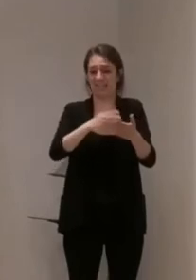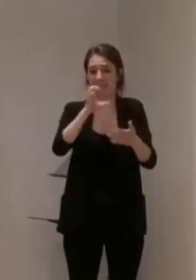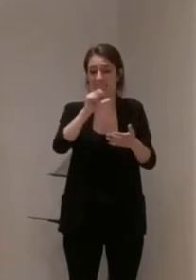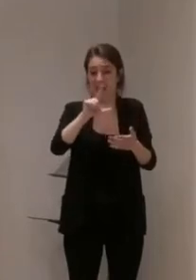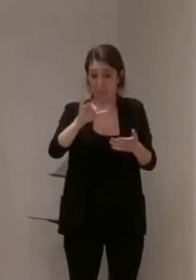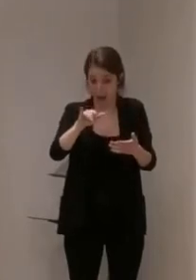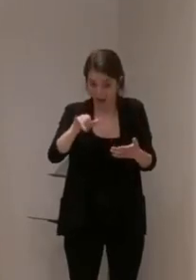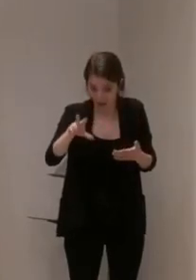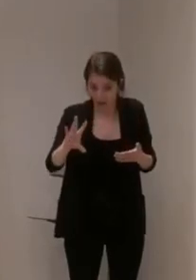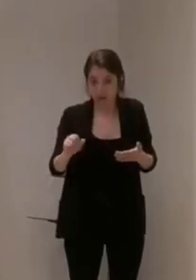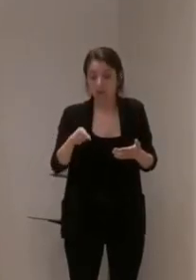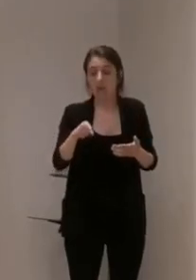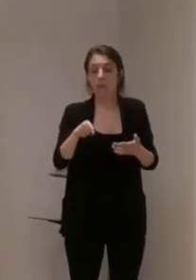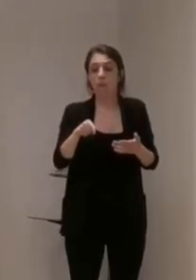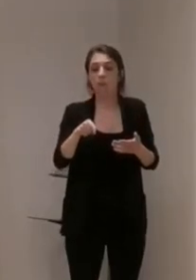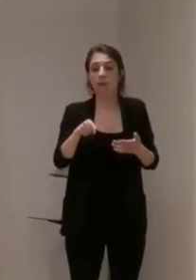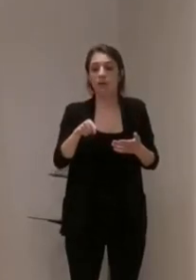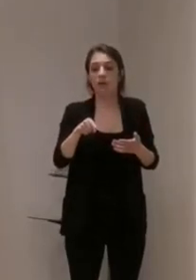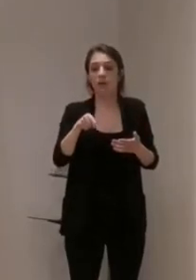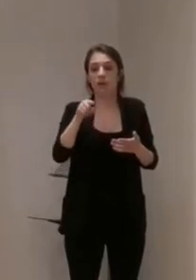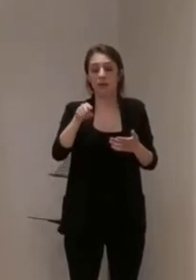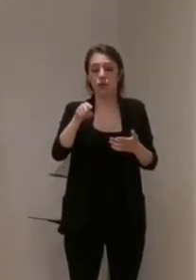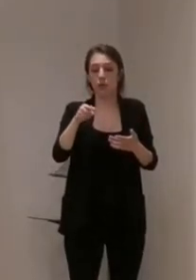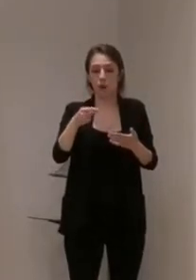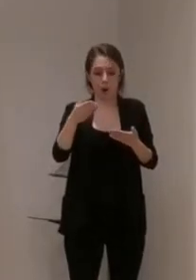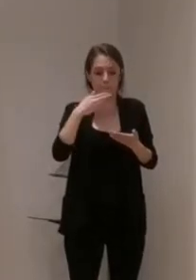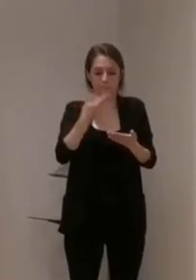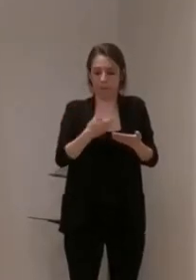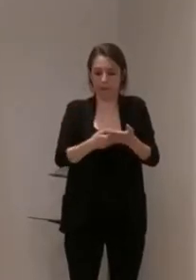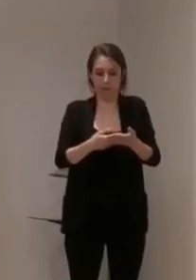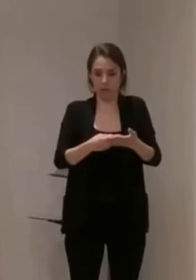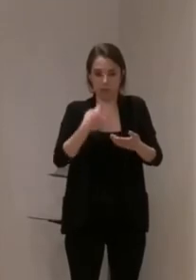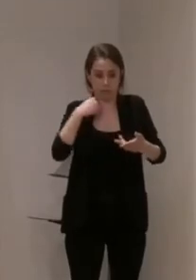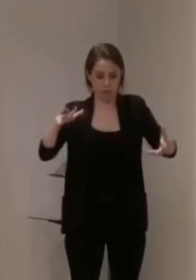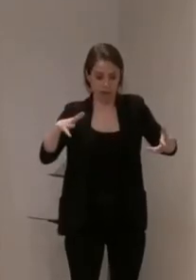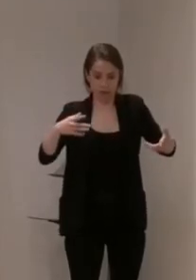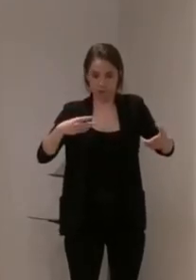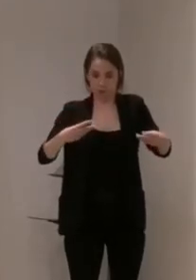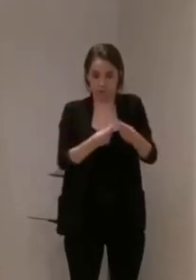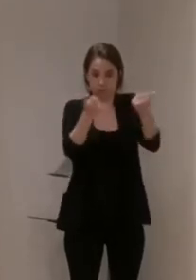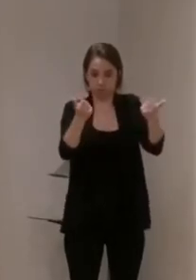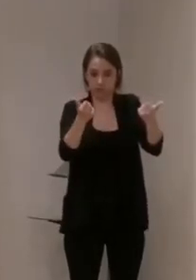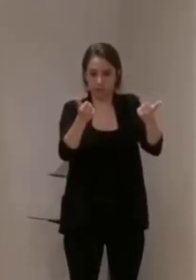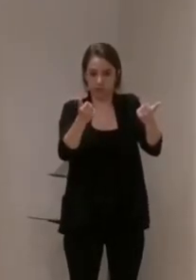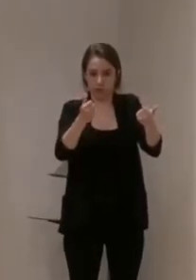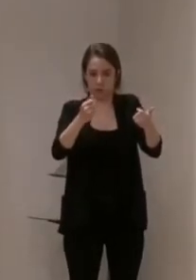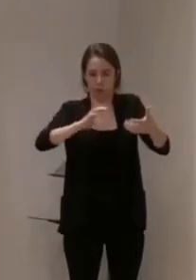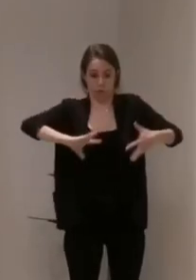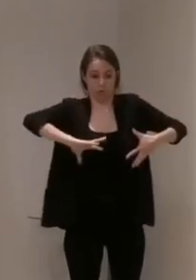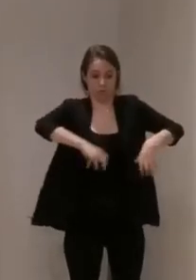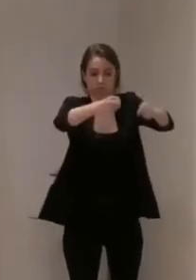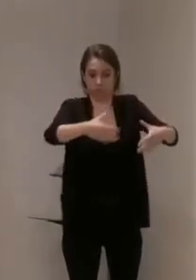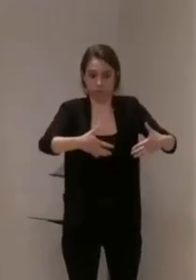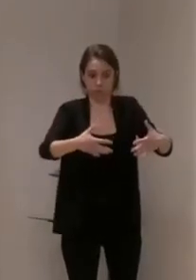unes entitats que se'ls havia pres la documentació, se'ls havia robat tot d'una manera violent, doncs el